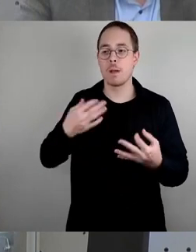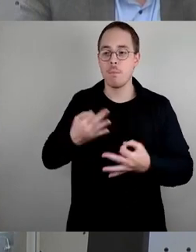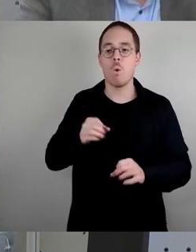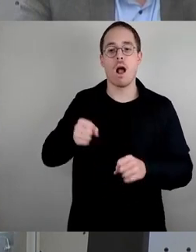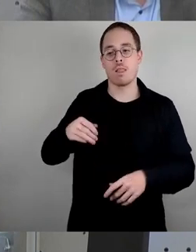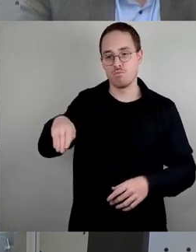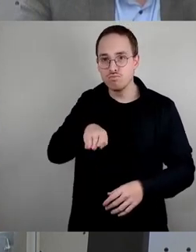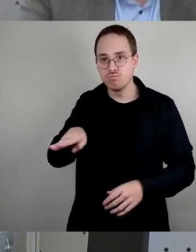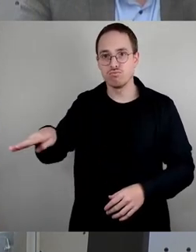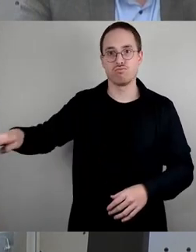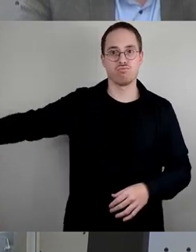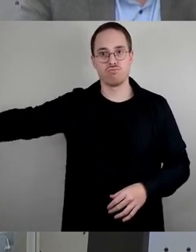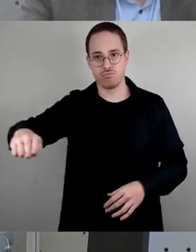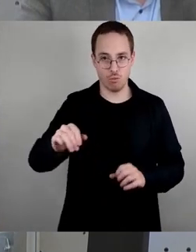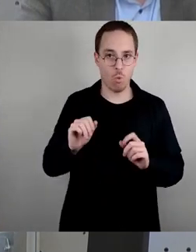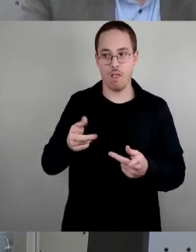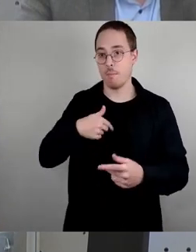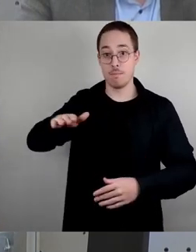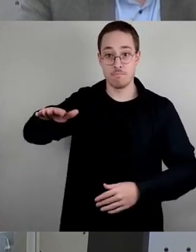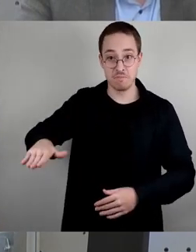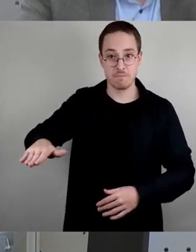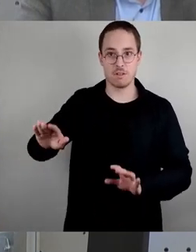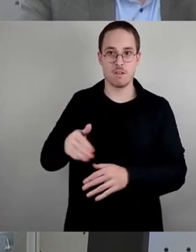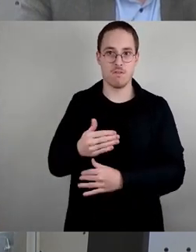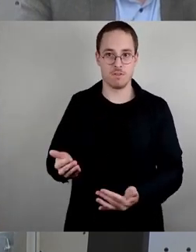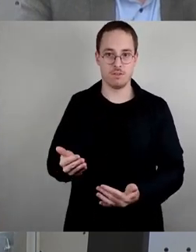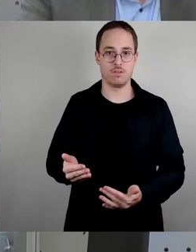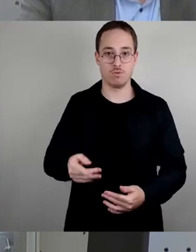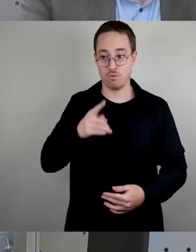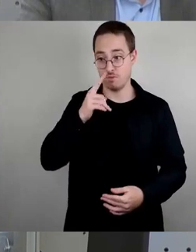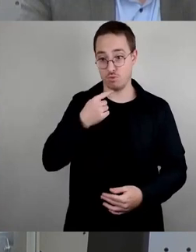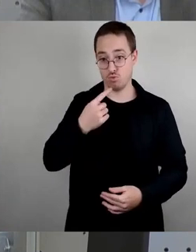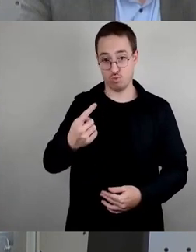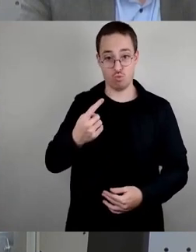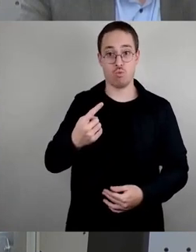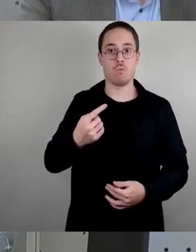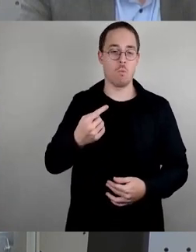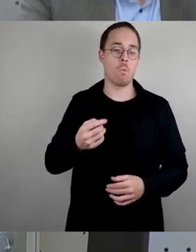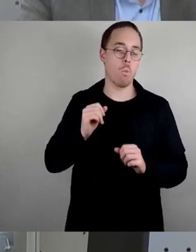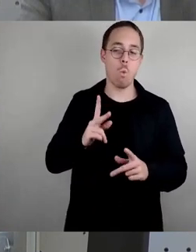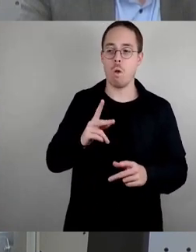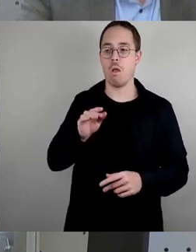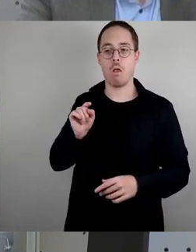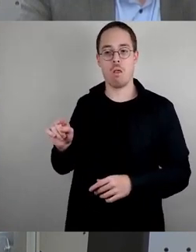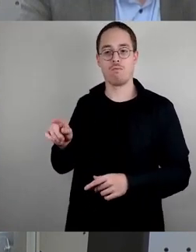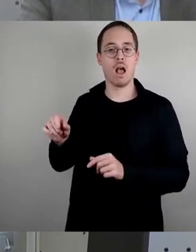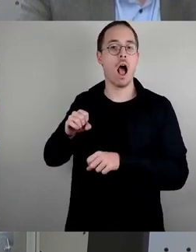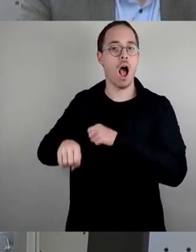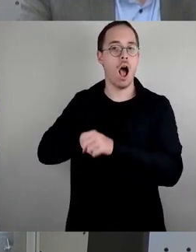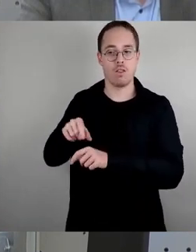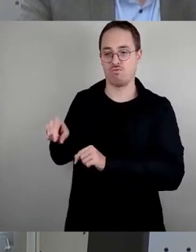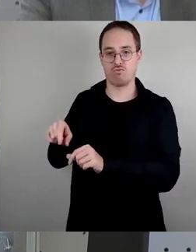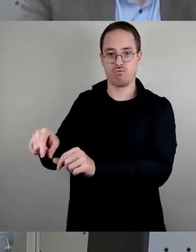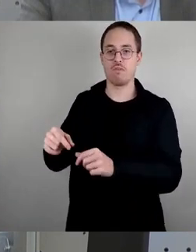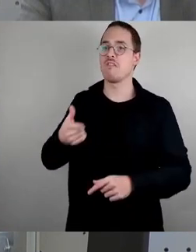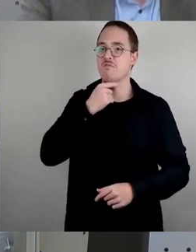nicht. Dann müsste man konsequent sagen, wir wollen gar keine Radverkehrsanlage an der Stelle. Das ist eine Haltung, das könnten wir, glaube ich, auch diskutieren, aber